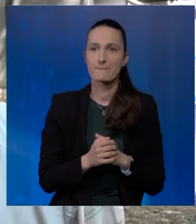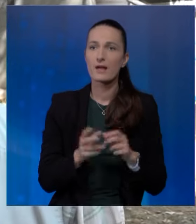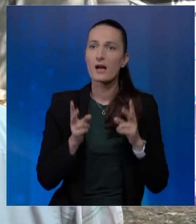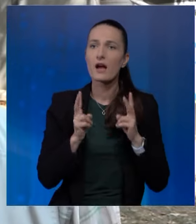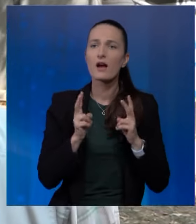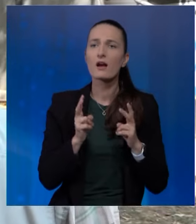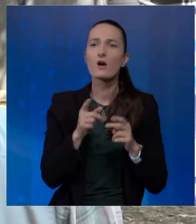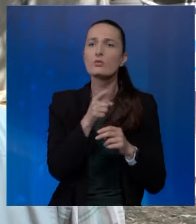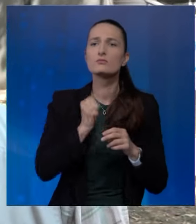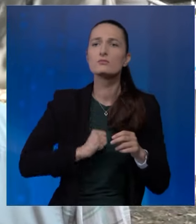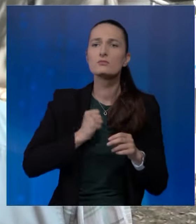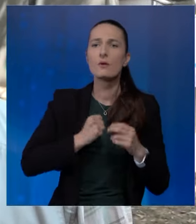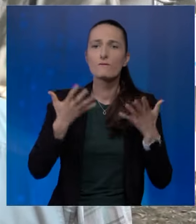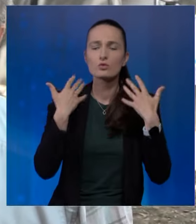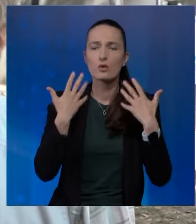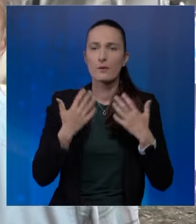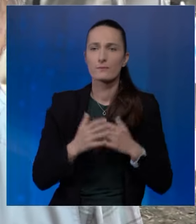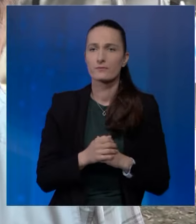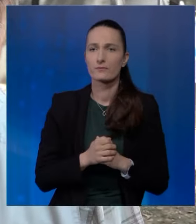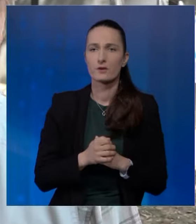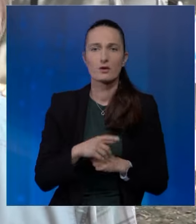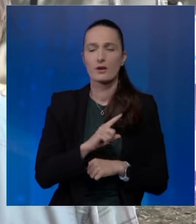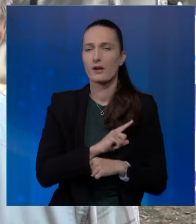Kako se vi nosite s ovim vrućinama?